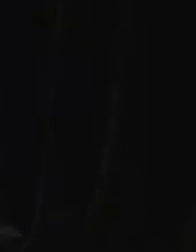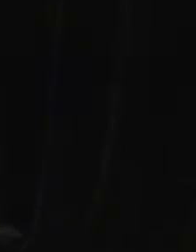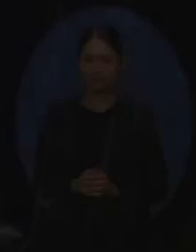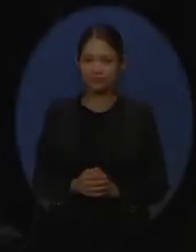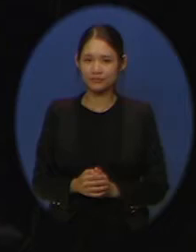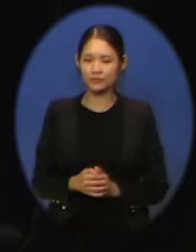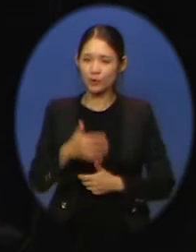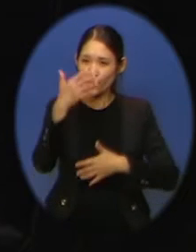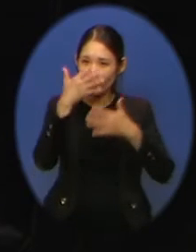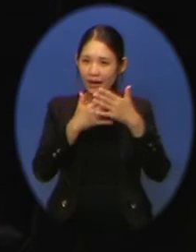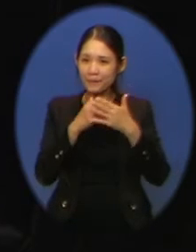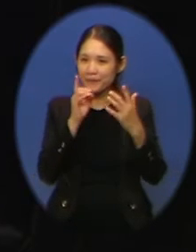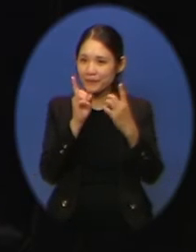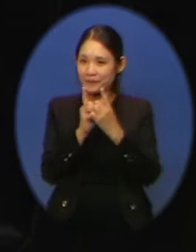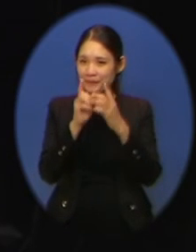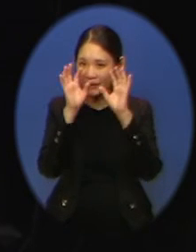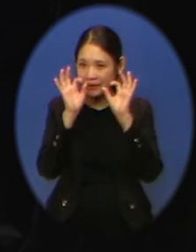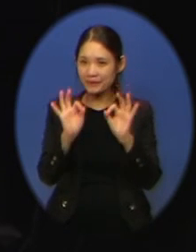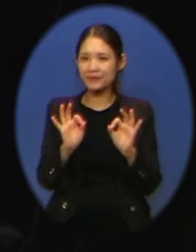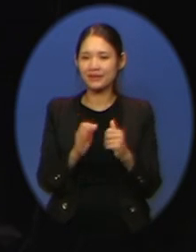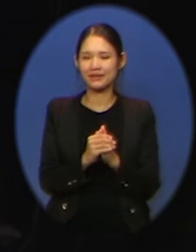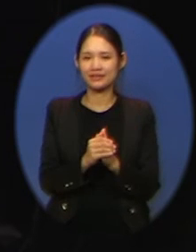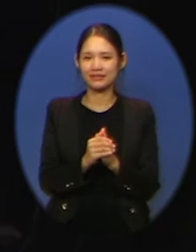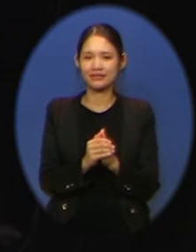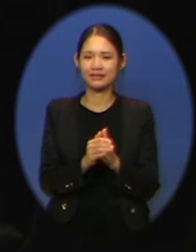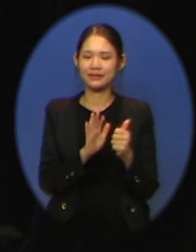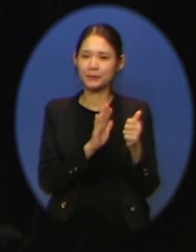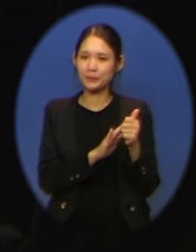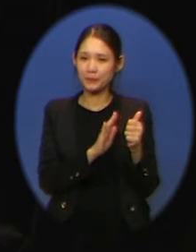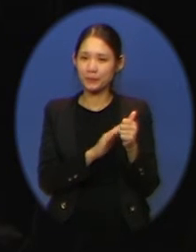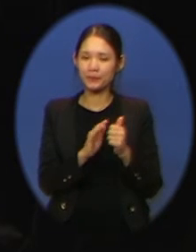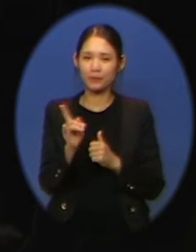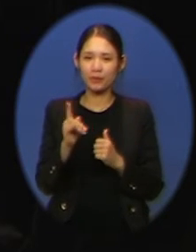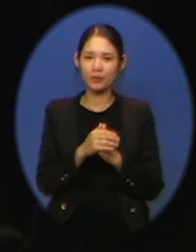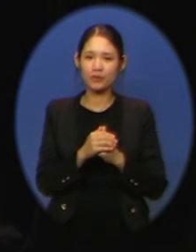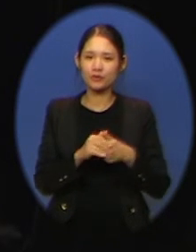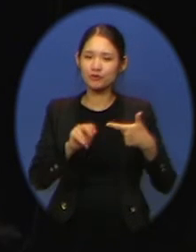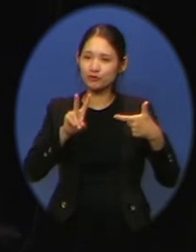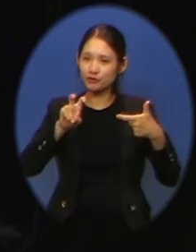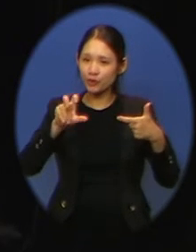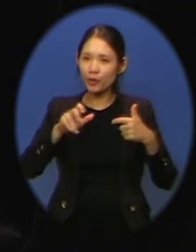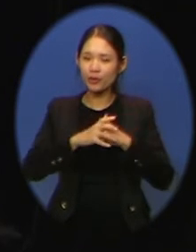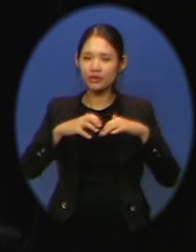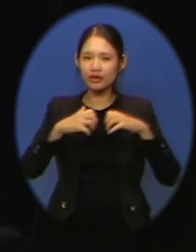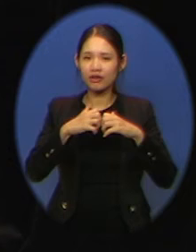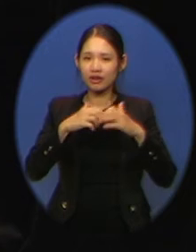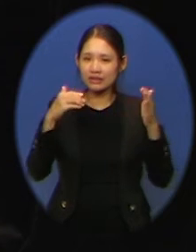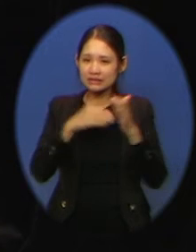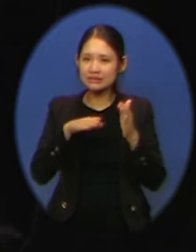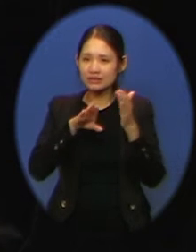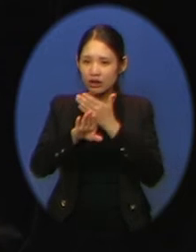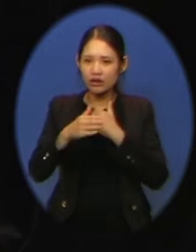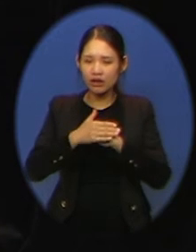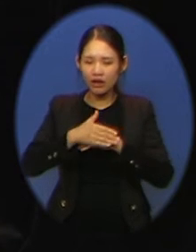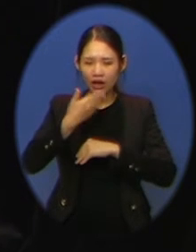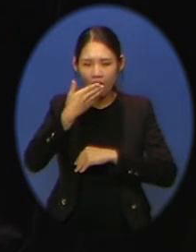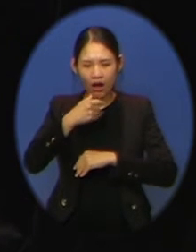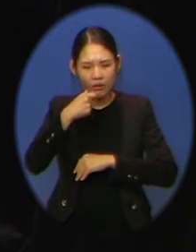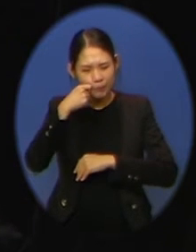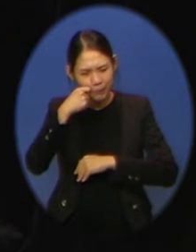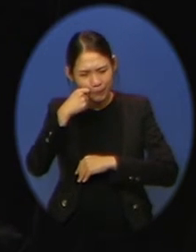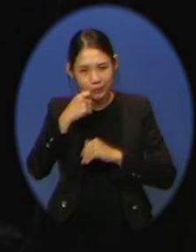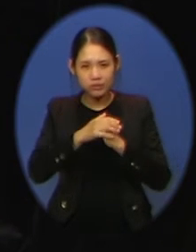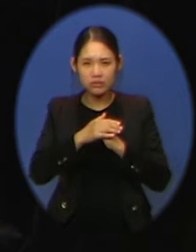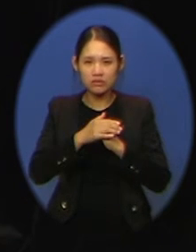자, 여러분 화면을 통해서 만나보셨죠? 자, 이분은 6.25 동란이 우리나라에 끝나고 정말 못 먹고 못 살 때